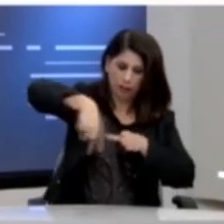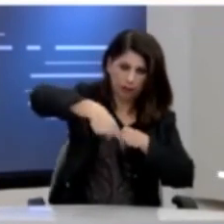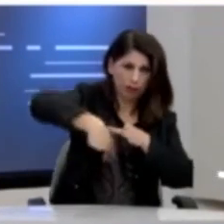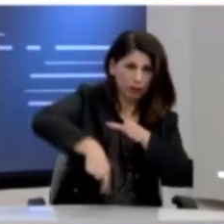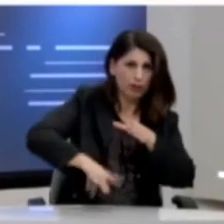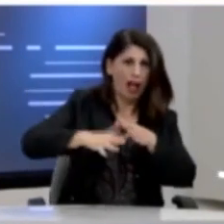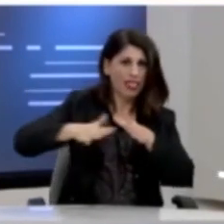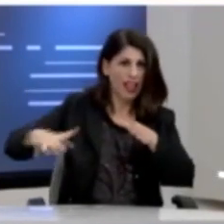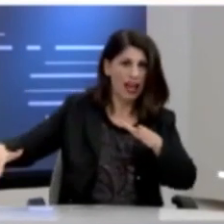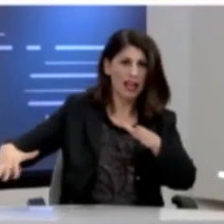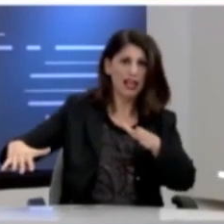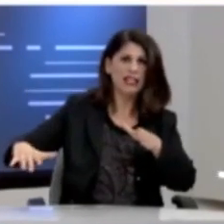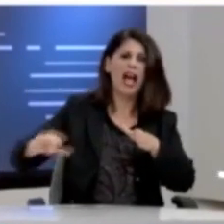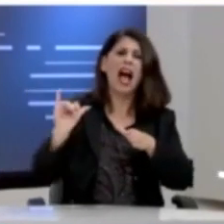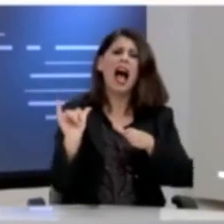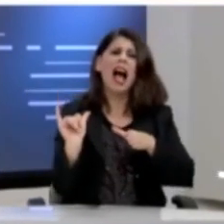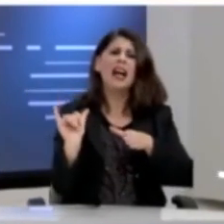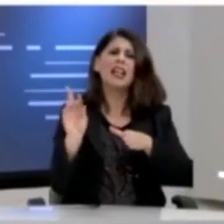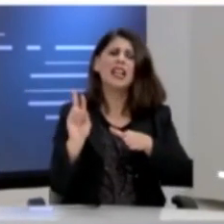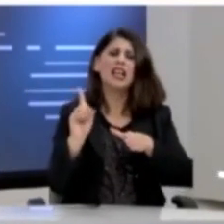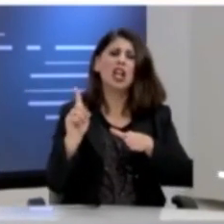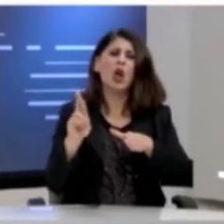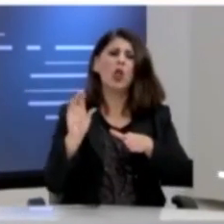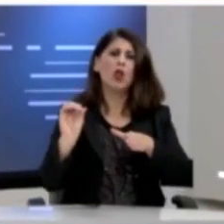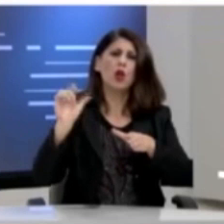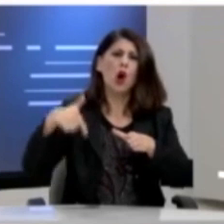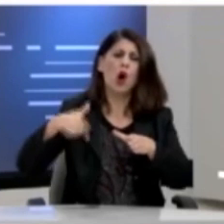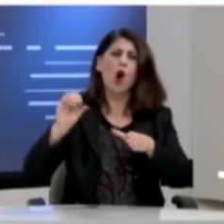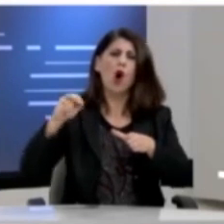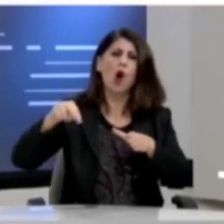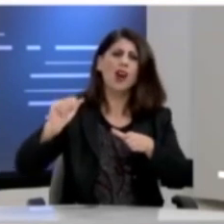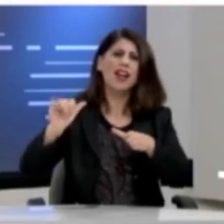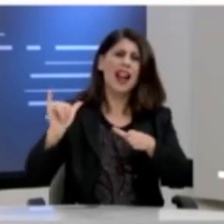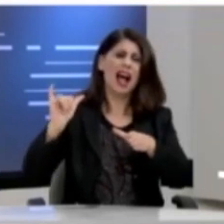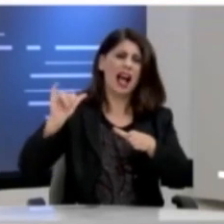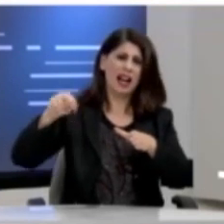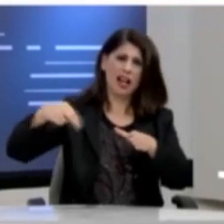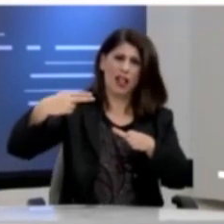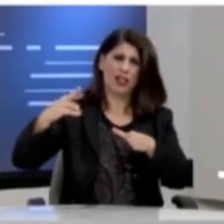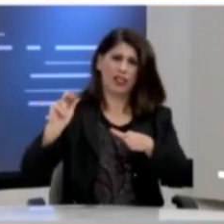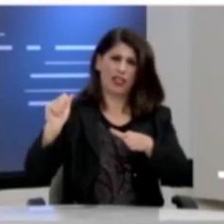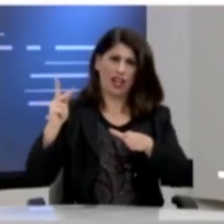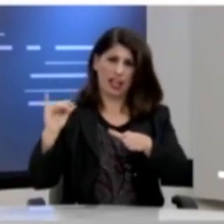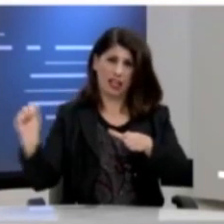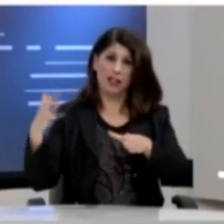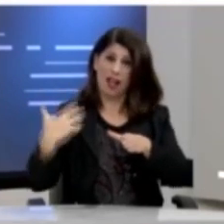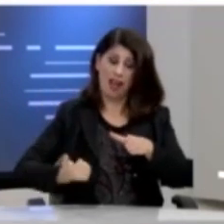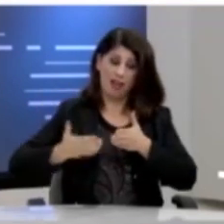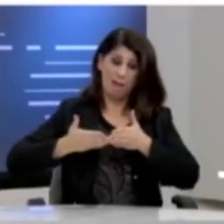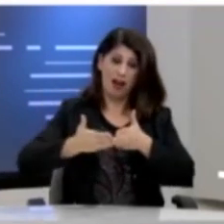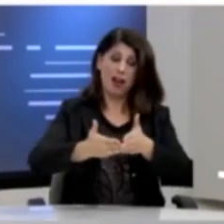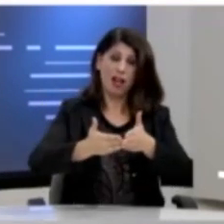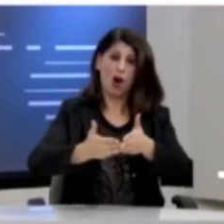Οι κινήσεις αυτές έχουν αναβαθμιστεί το τελευταίο διάστημα, όπως δείχνει και το πέρα δόθε του ερευνητικού πλοίου